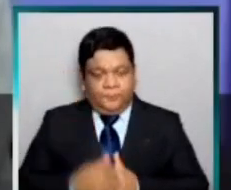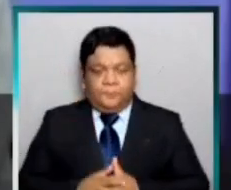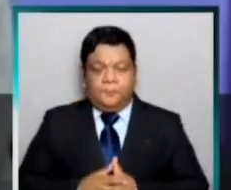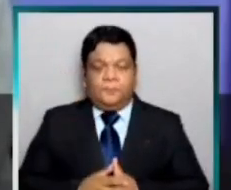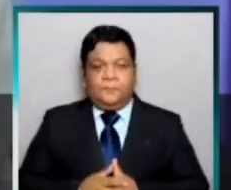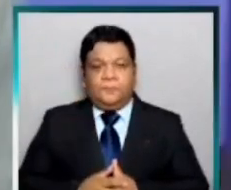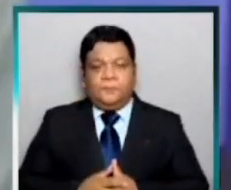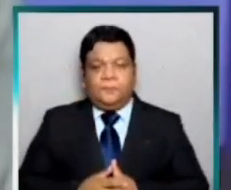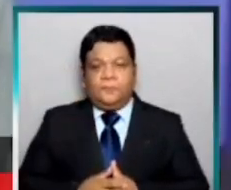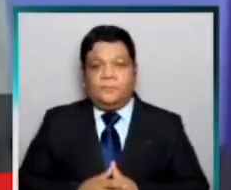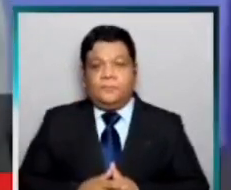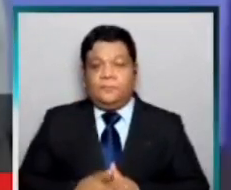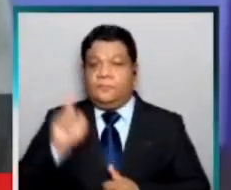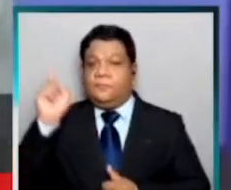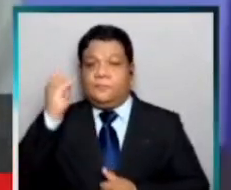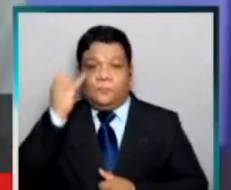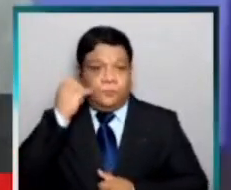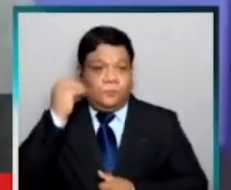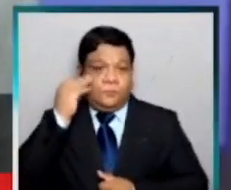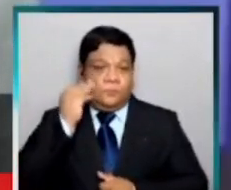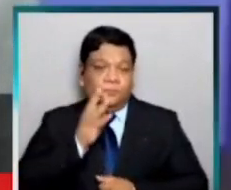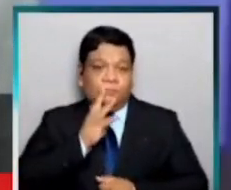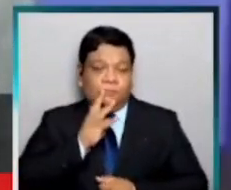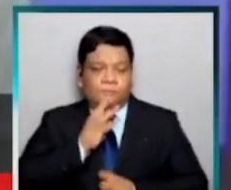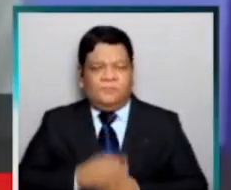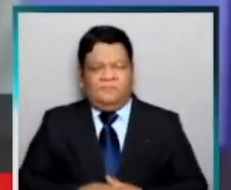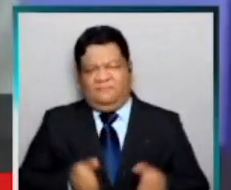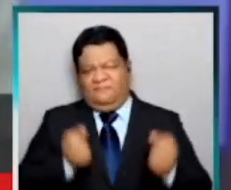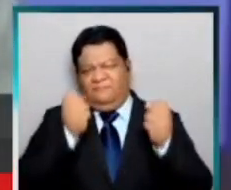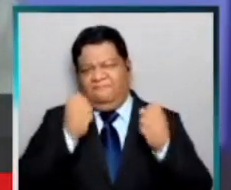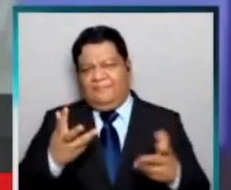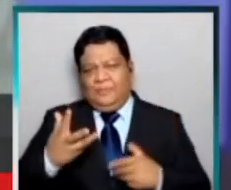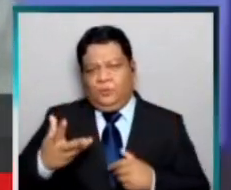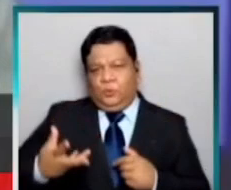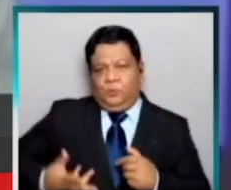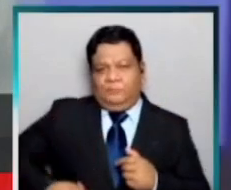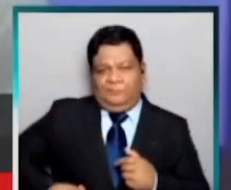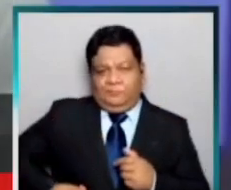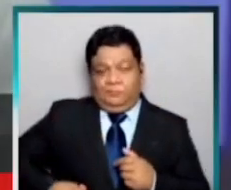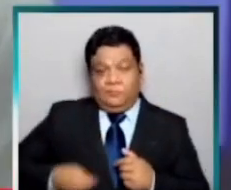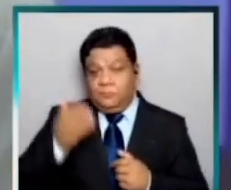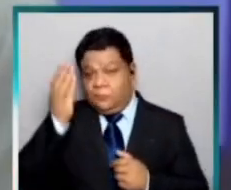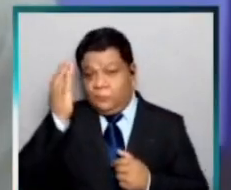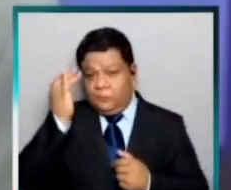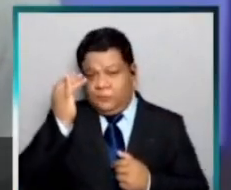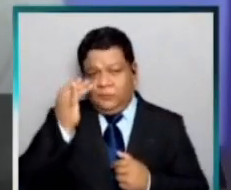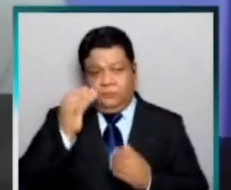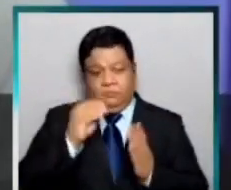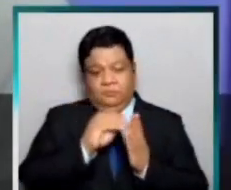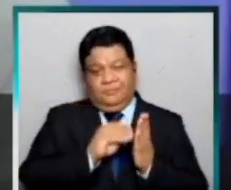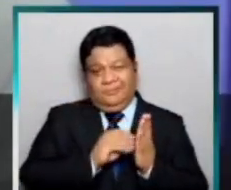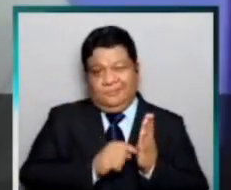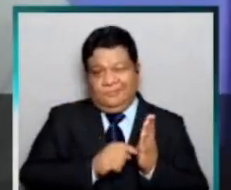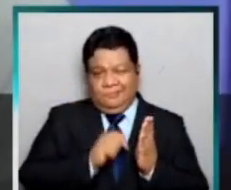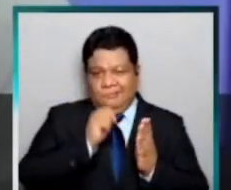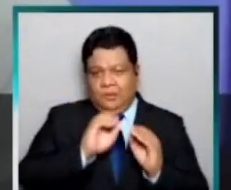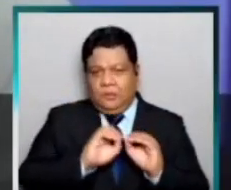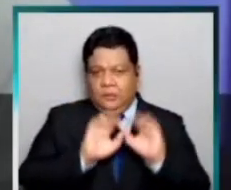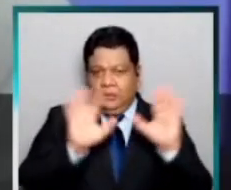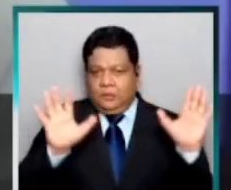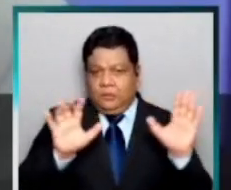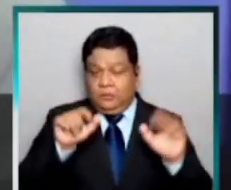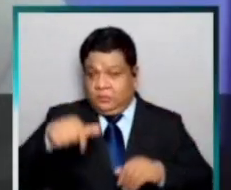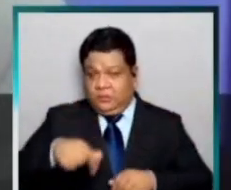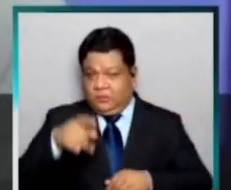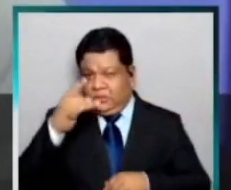Napakaraming corruption kasi nga ang records natin hindi klaro. Ito lang ang bansa